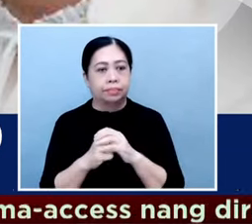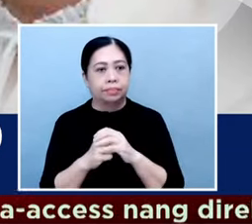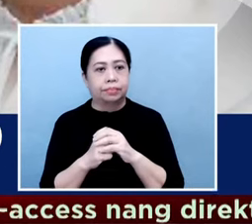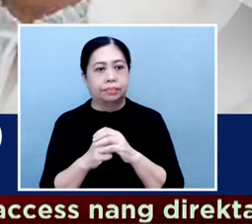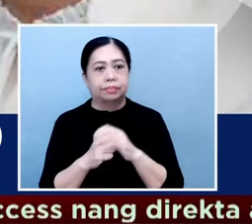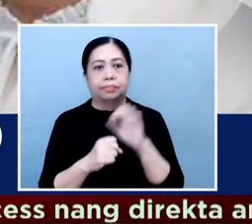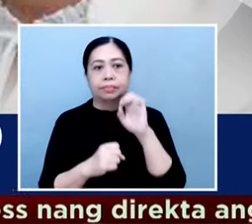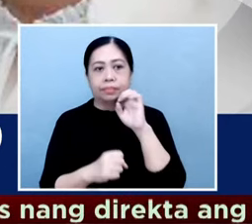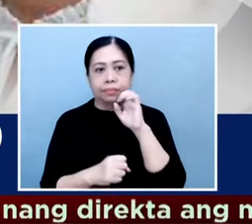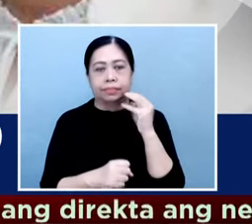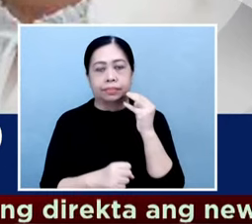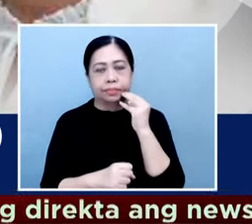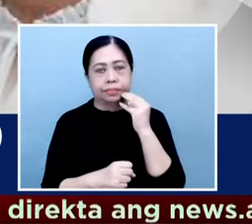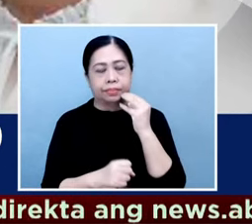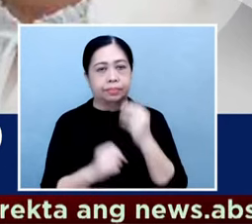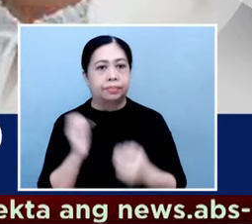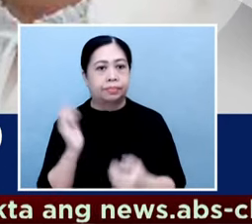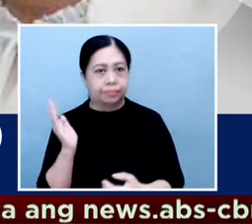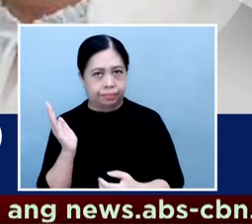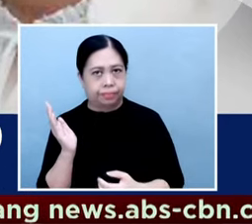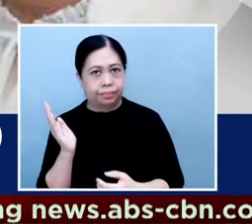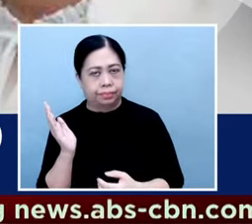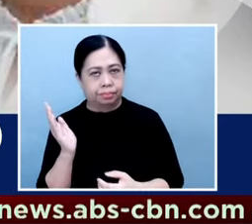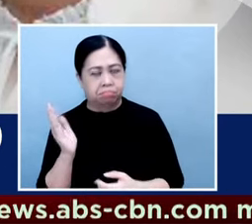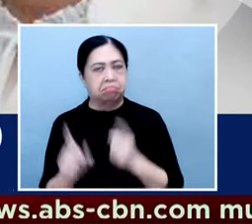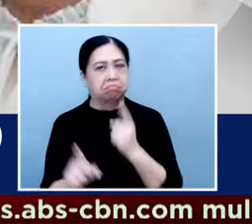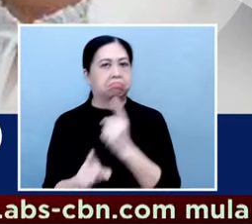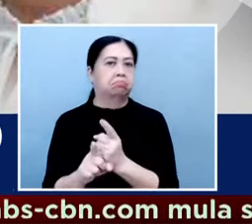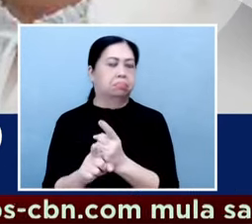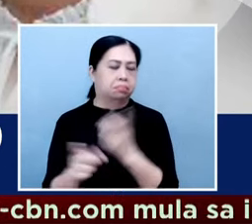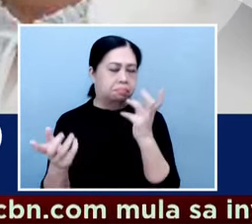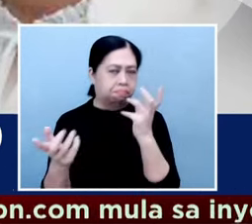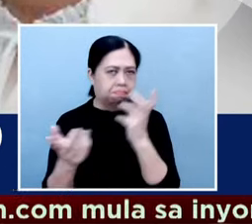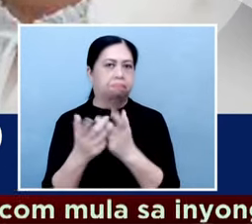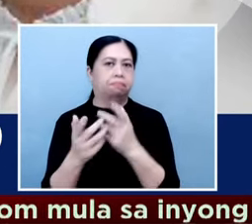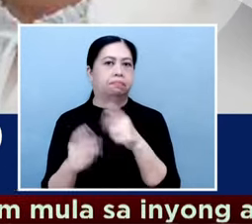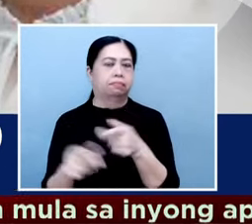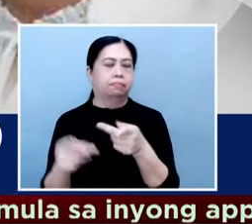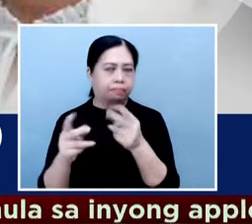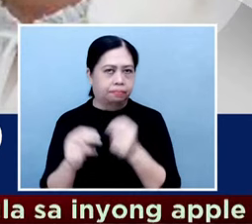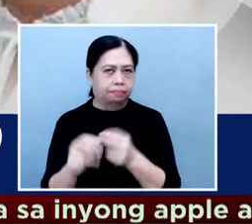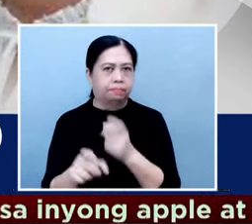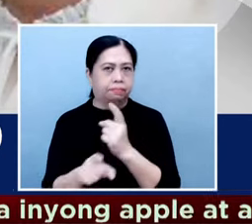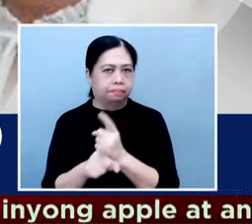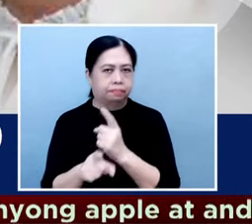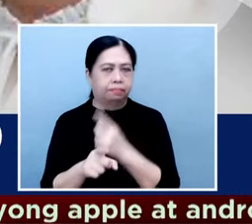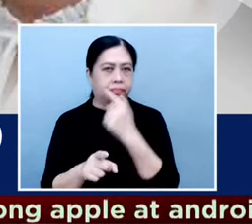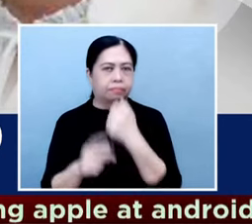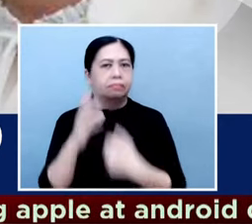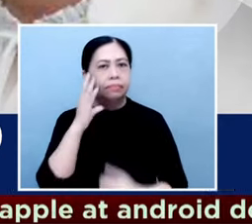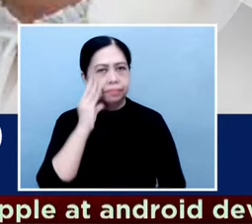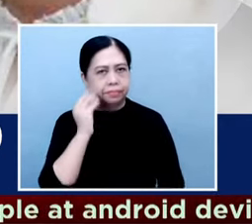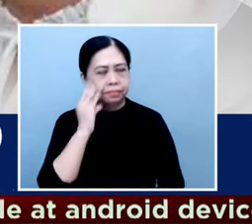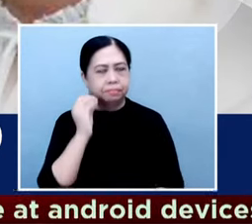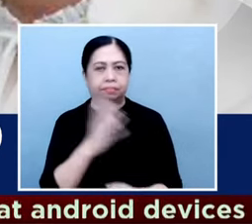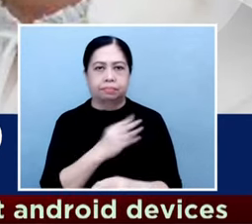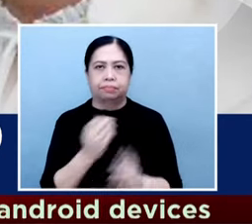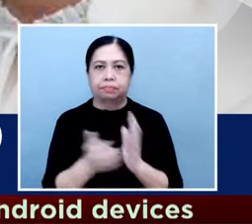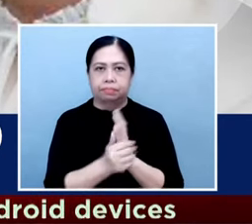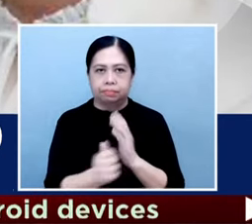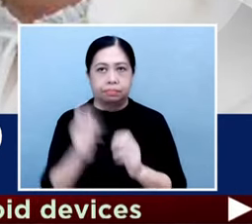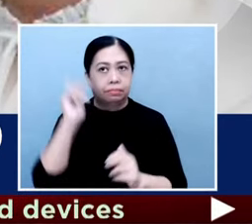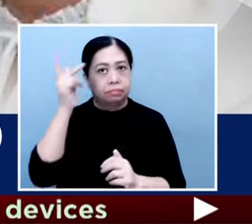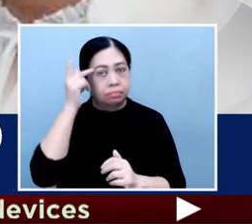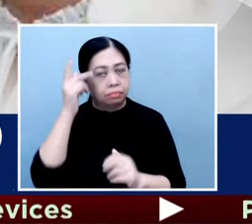Enunina Mangjo, angkop si Recto sa pwesto dahil sa kanyang karanasan at husay, pati political